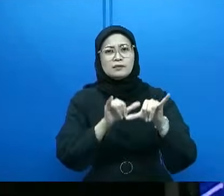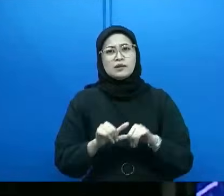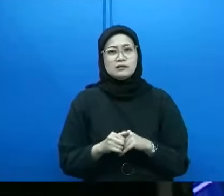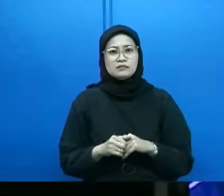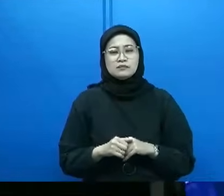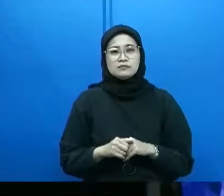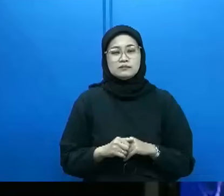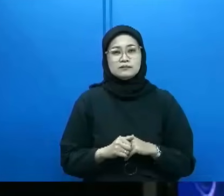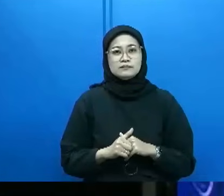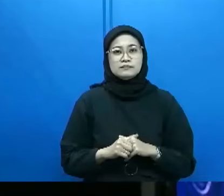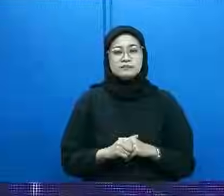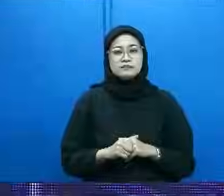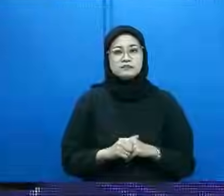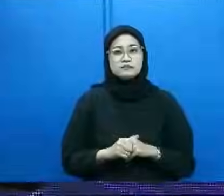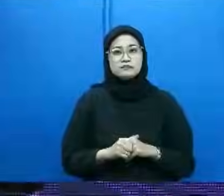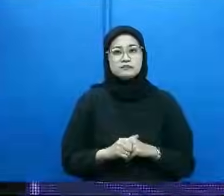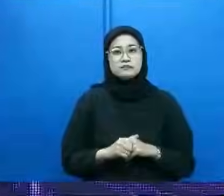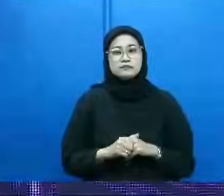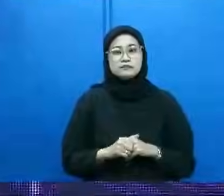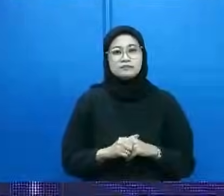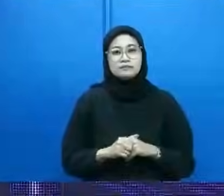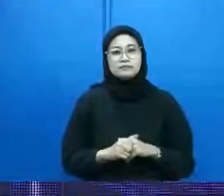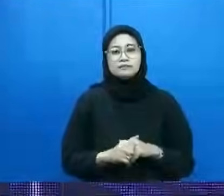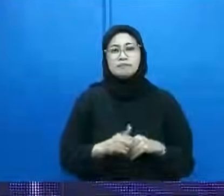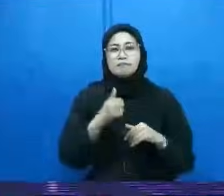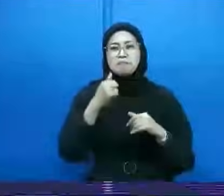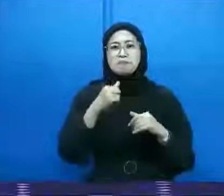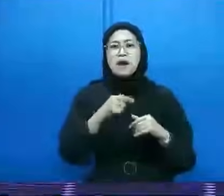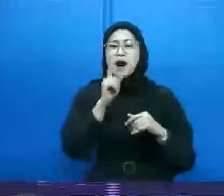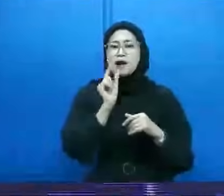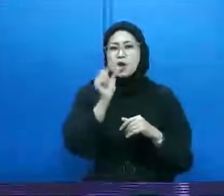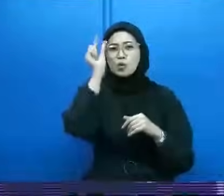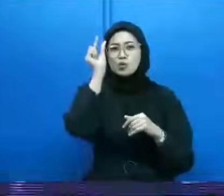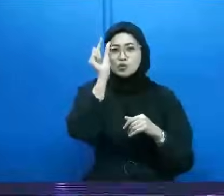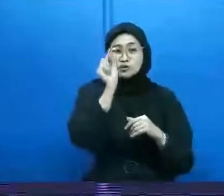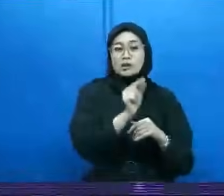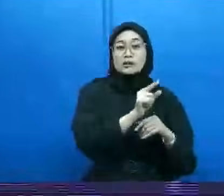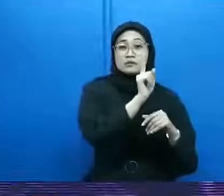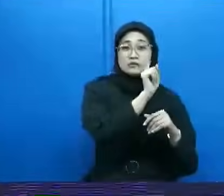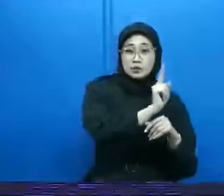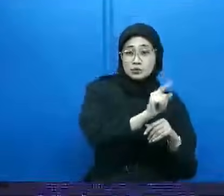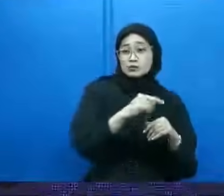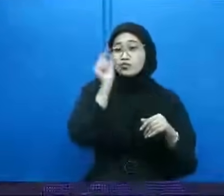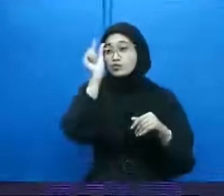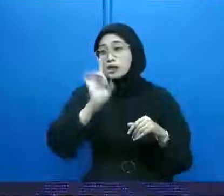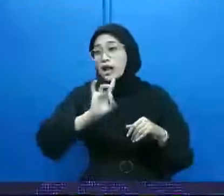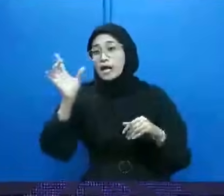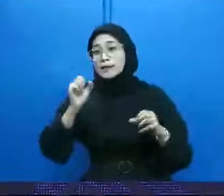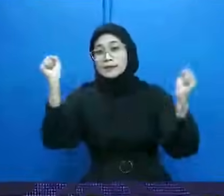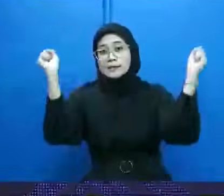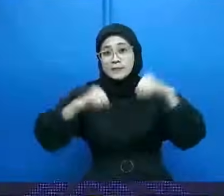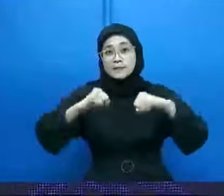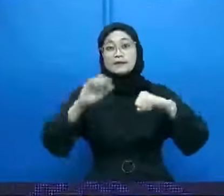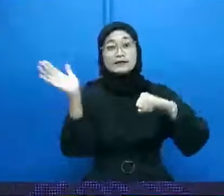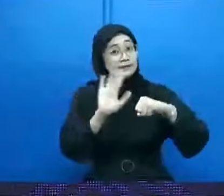senang. Yang paling dikhawatirkan kadang-kadang, ada ustaz satu tidak sepakat dengan ustaz lain, ketidaksepakatannya